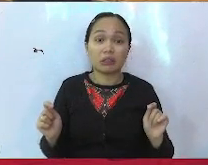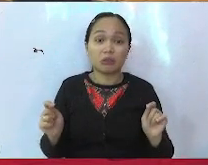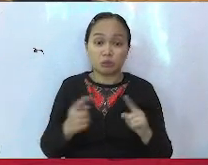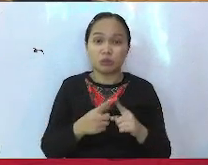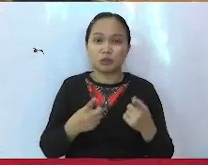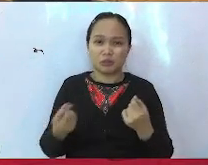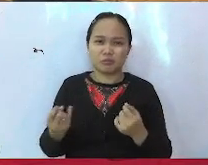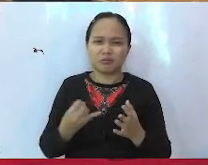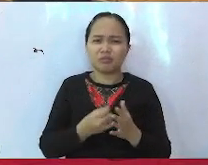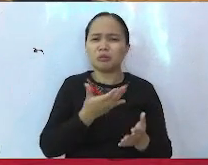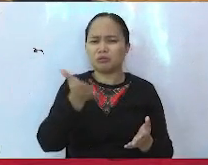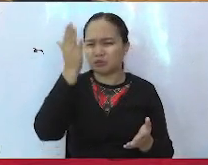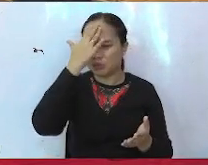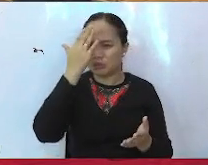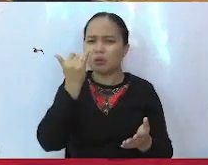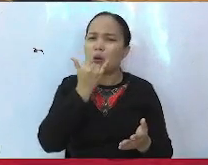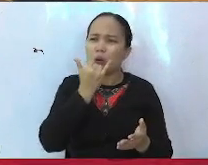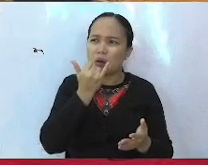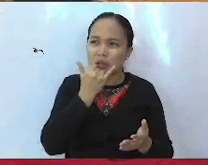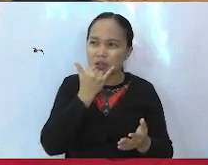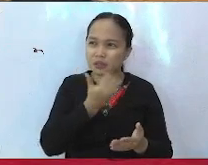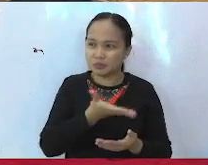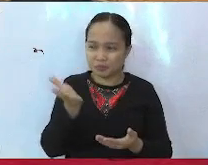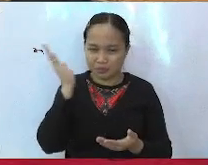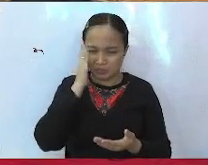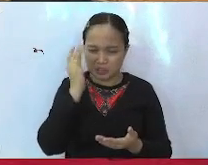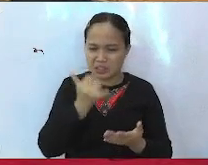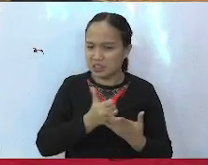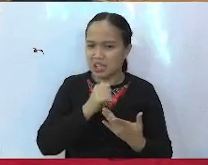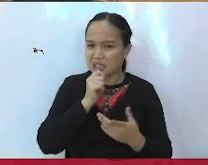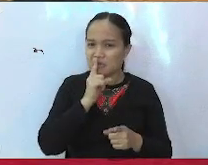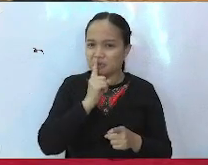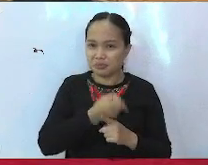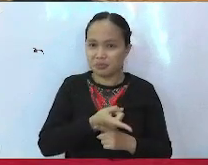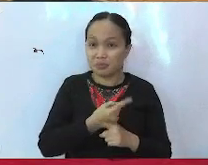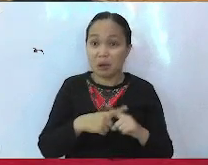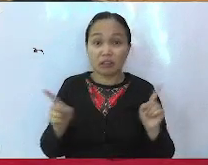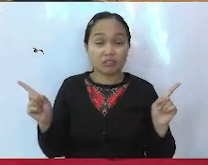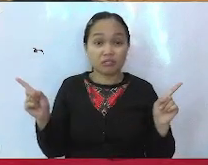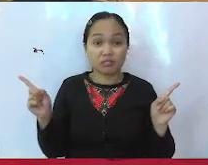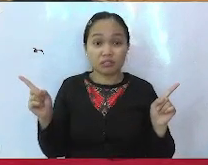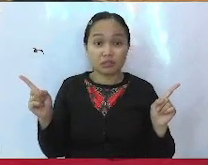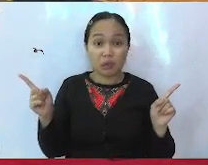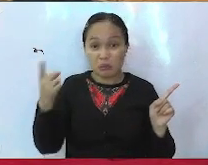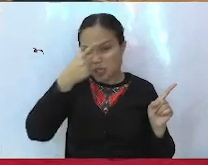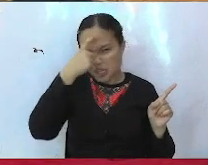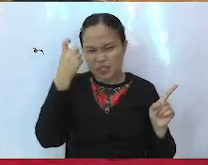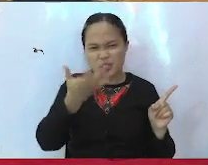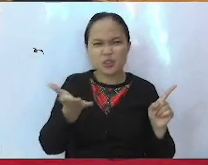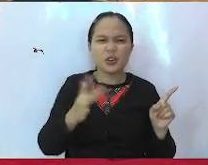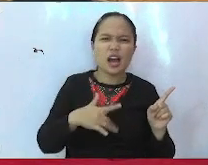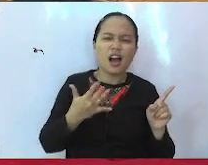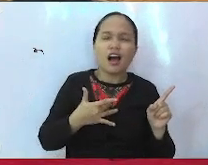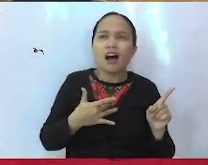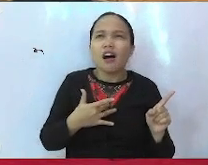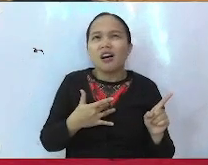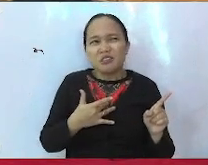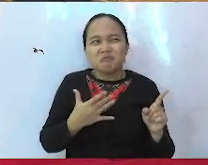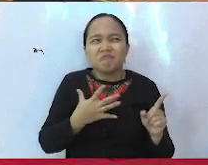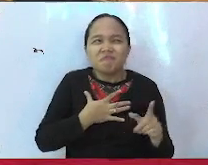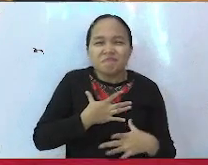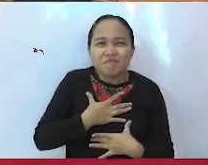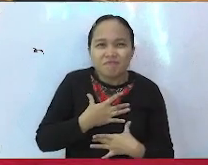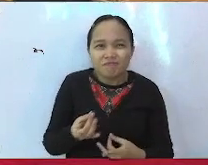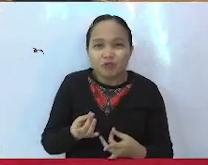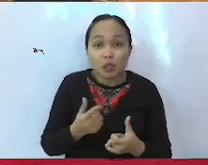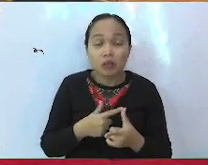Alam nyo namang mali. Alam yung hindi yung tama, pero dahil curious kayo, sinubukan nyo. Yeah.